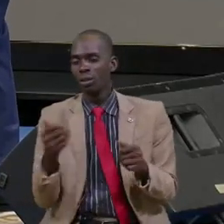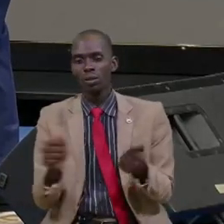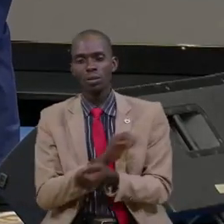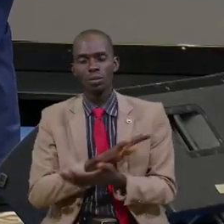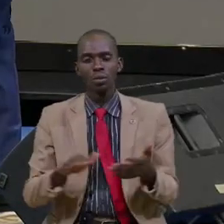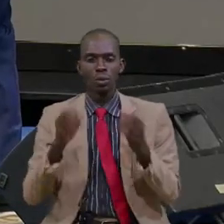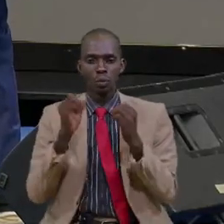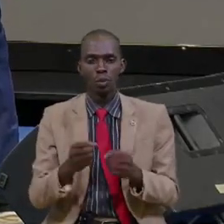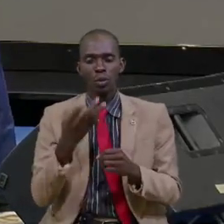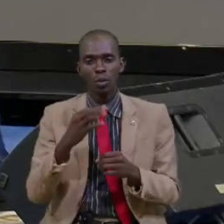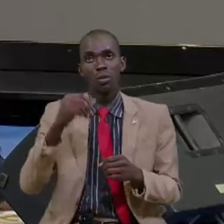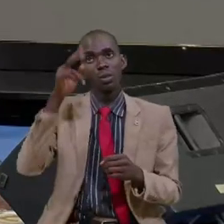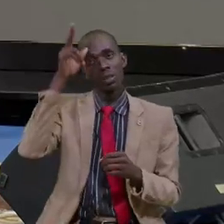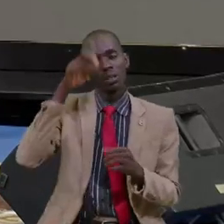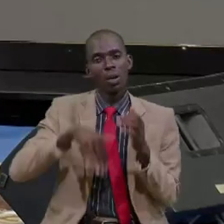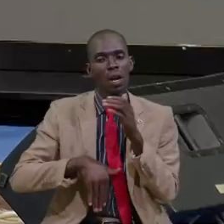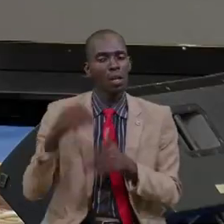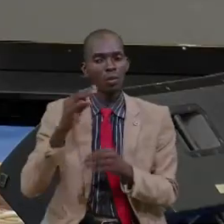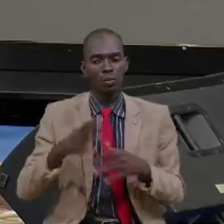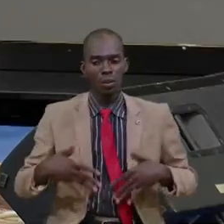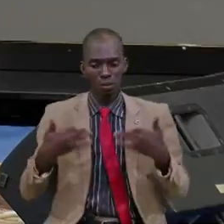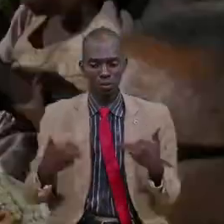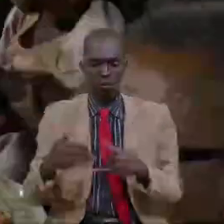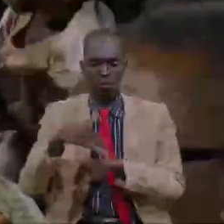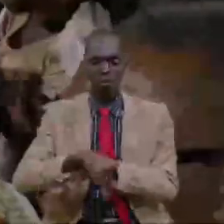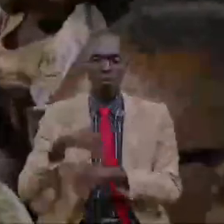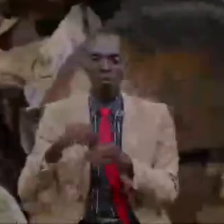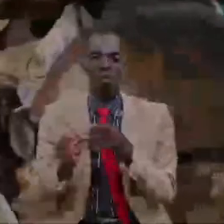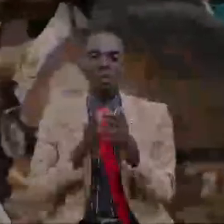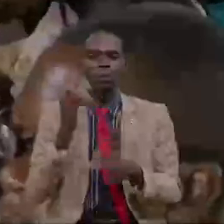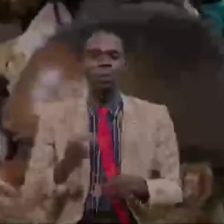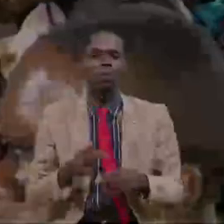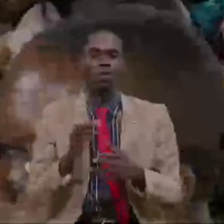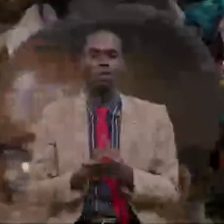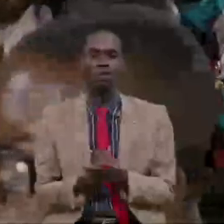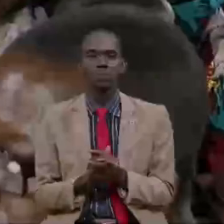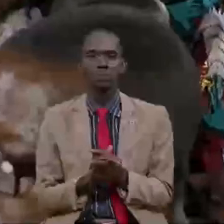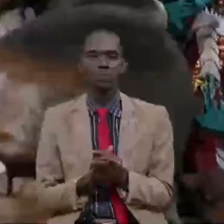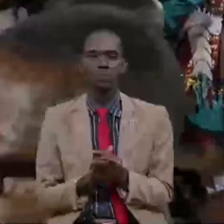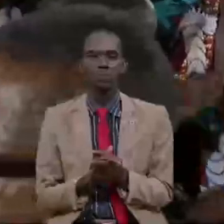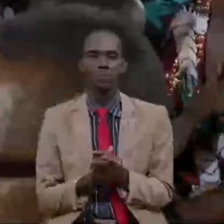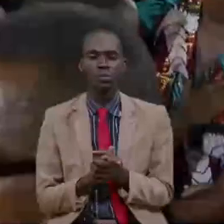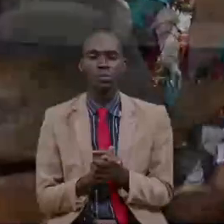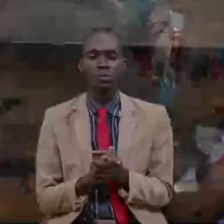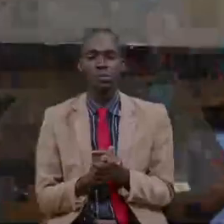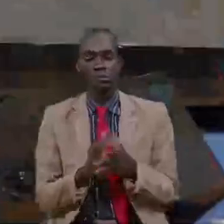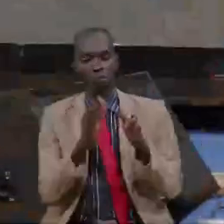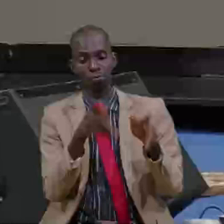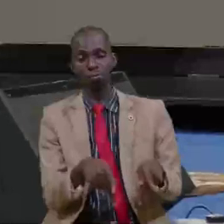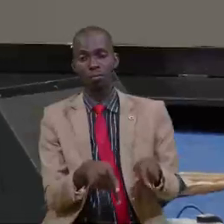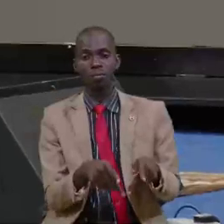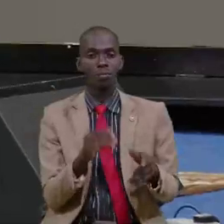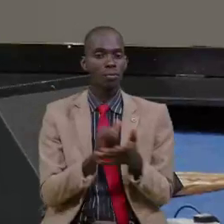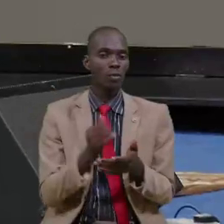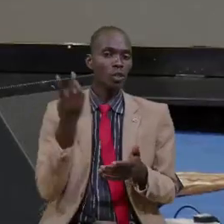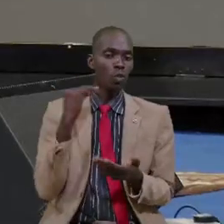ces puissances du diable qui ruine ta vie au nom de Jésus. Le